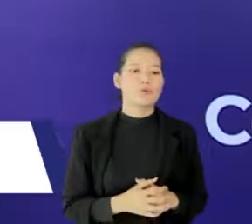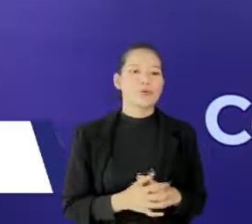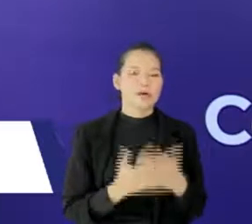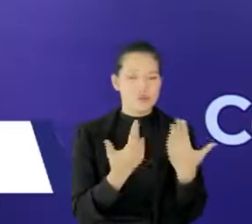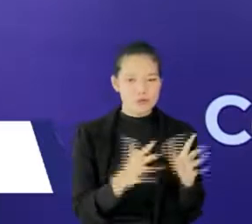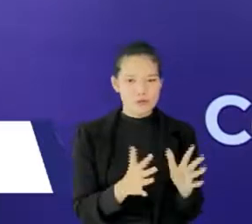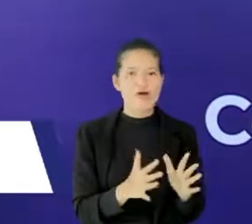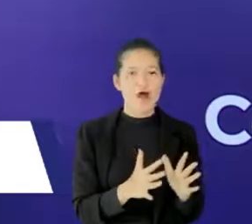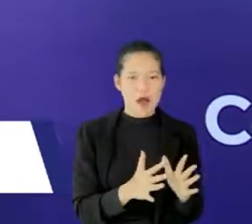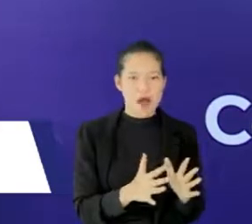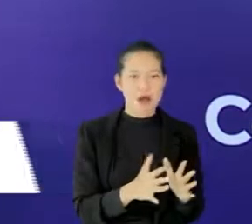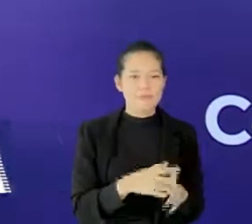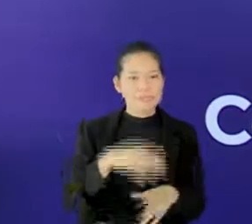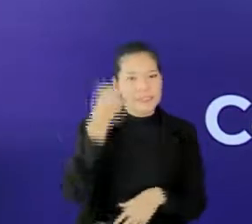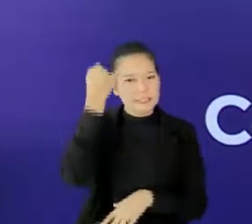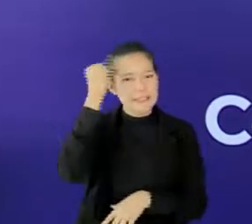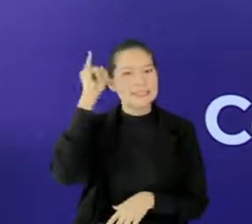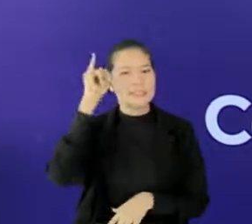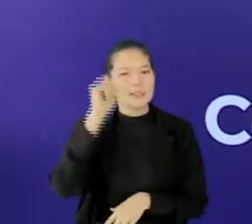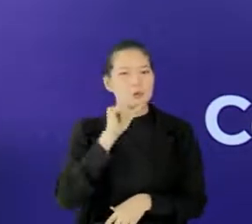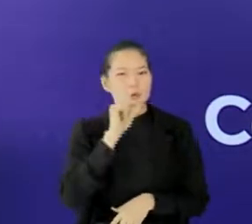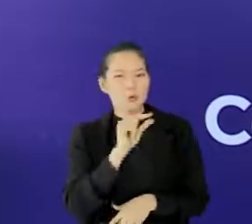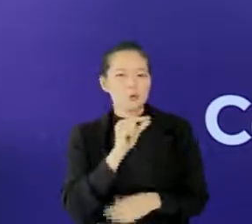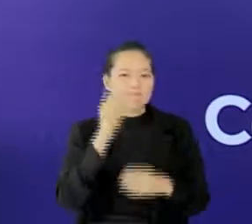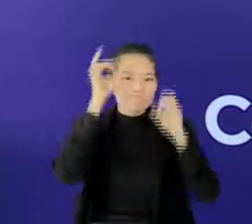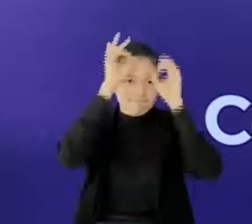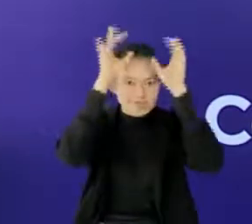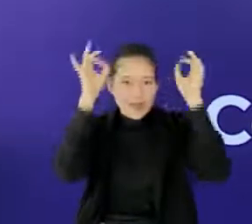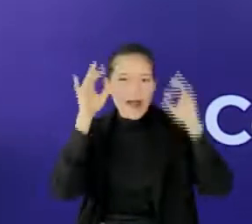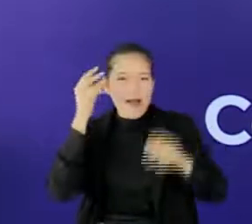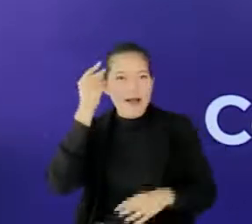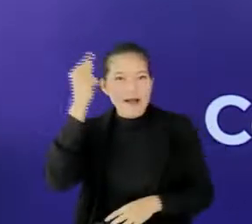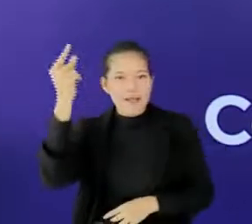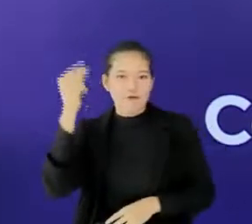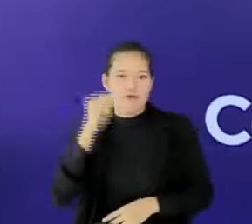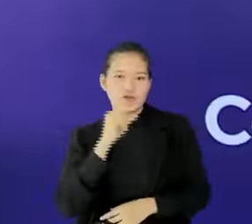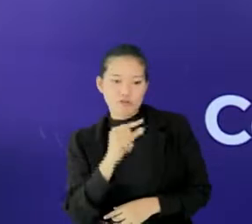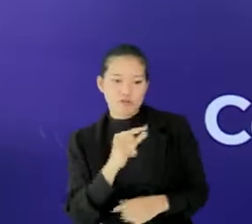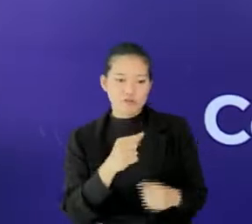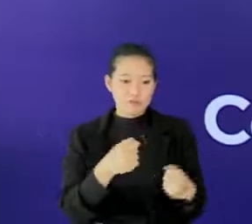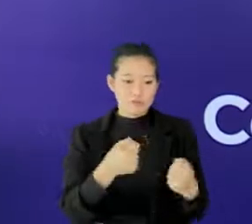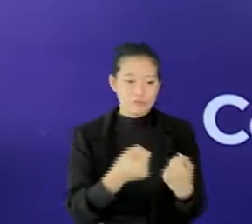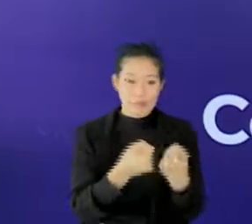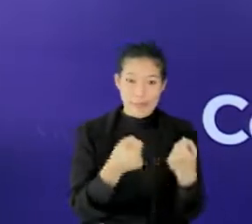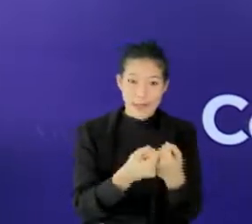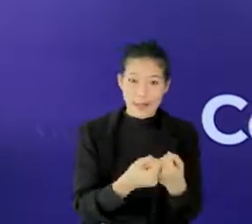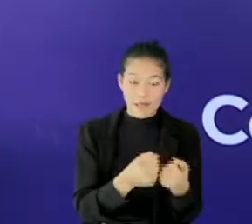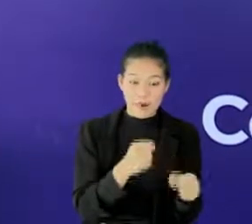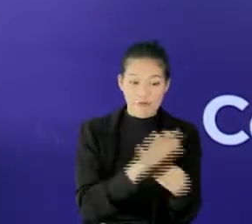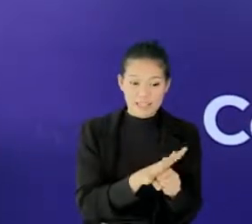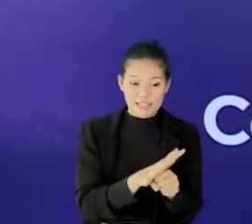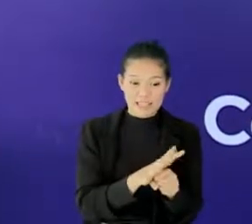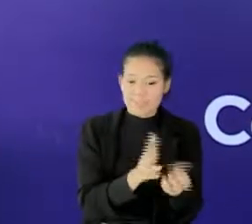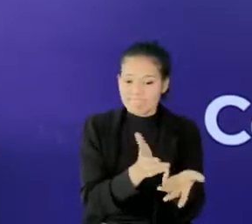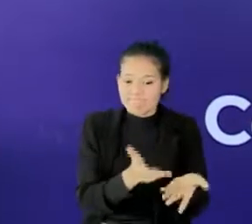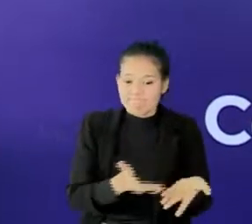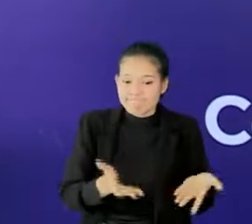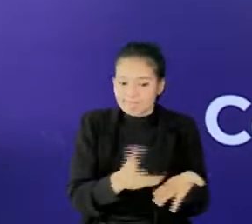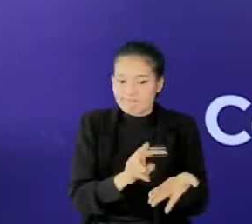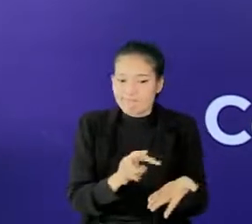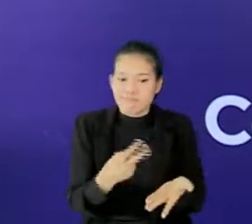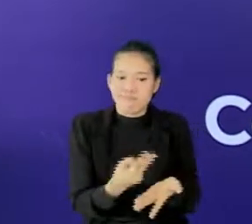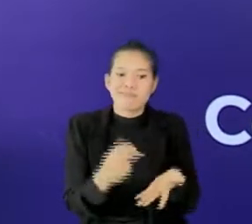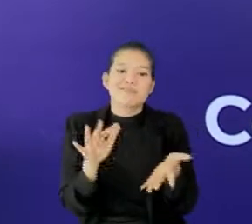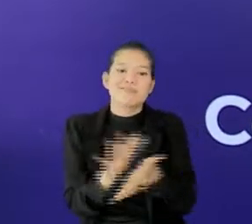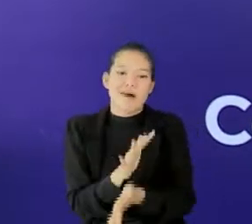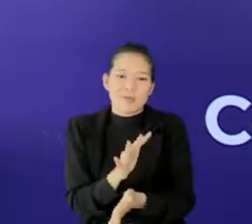sudah menginisiasi, berkreasi, menjadikan tantangan COVID-19 ini menjadi peluang